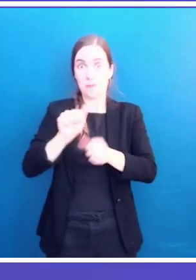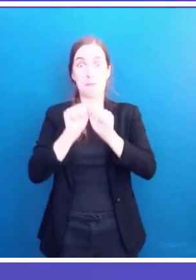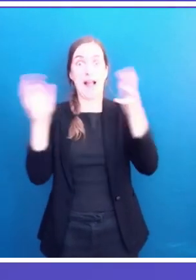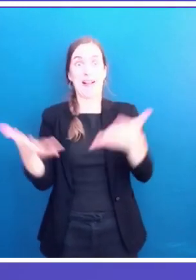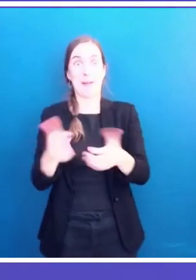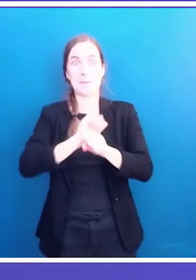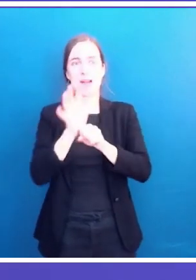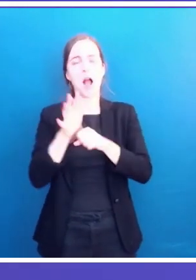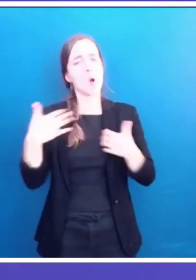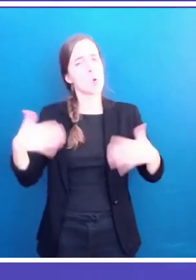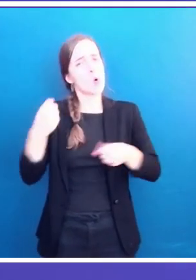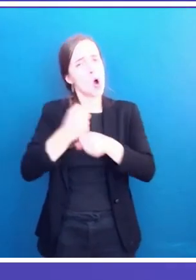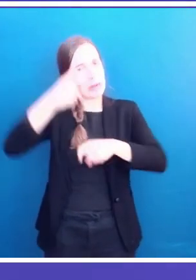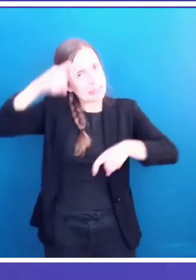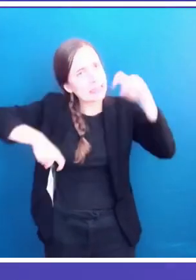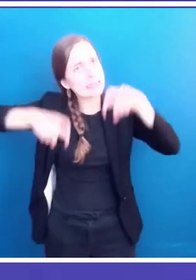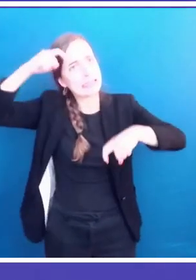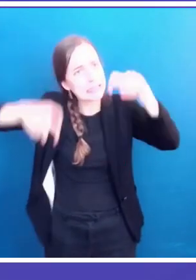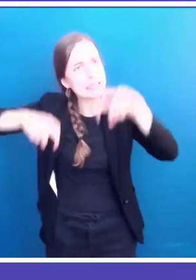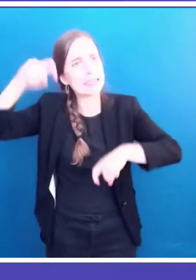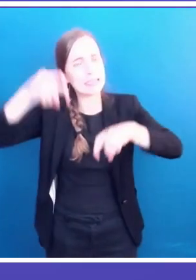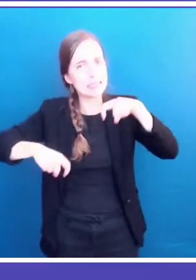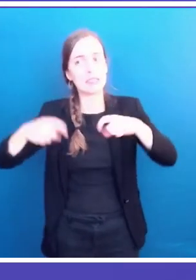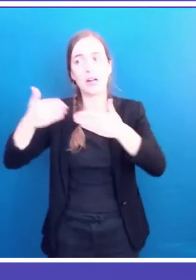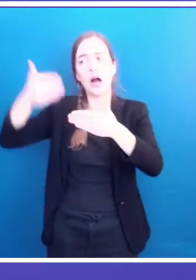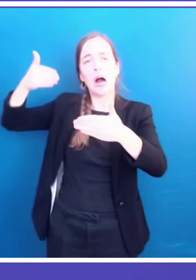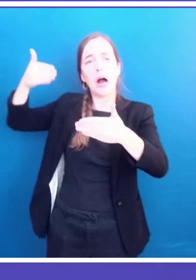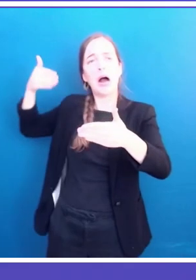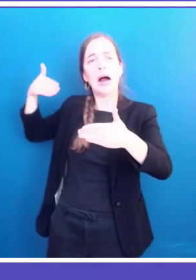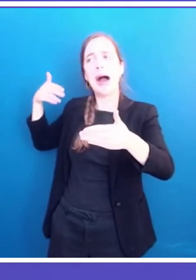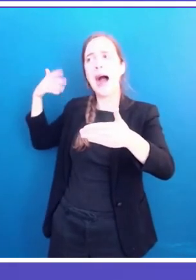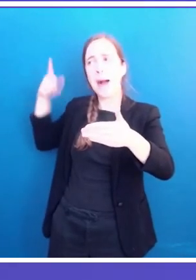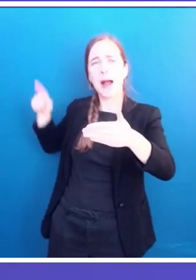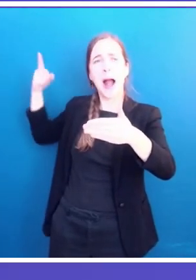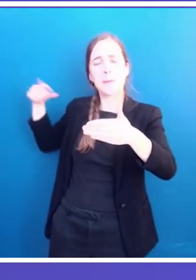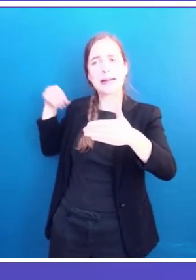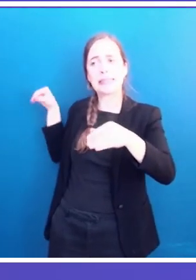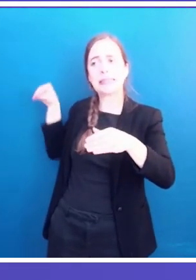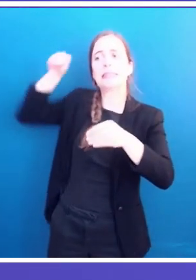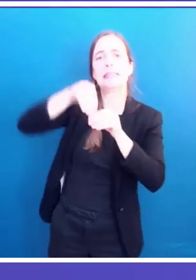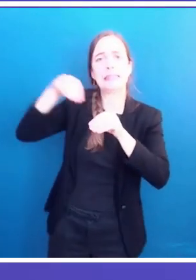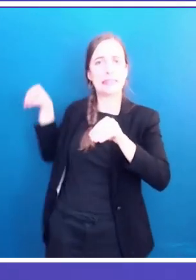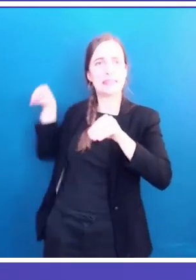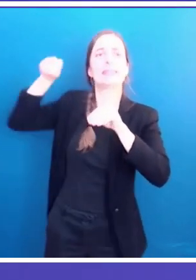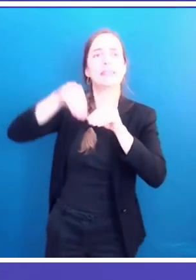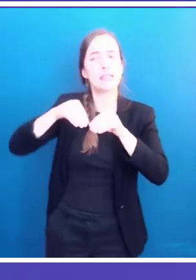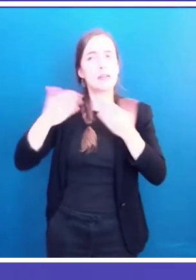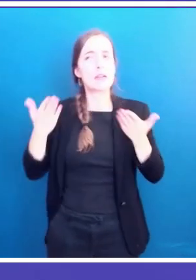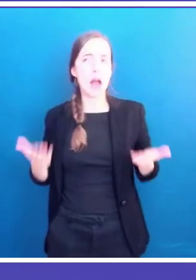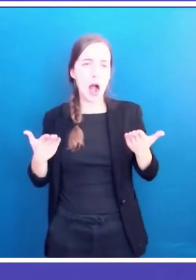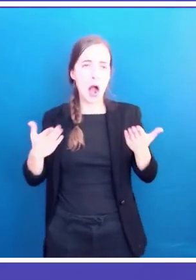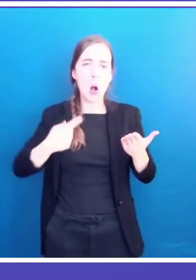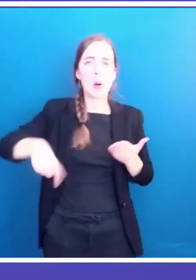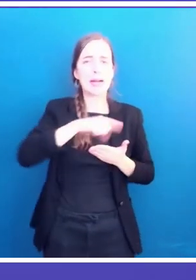من العنف، هذا يصح في حال الجائحة. وبالنسبة ل خطط المقبلة،